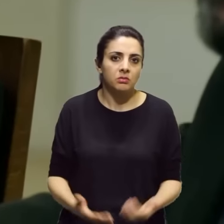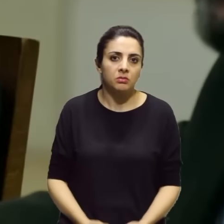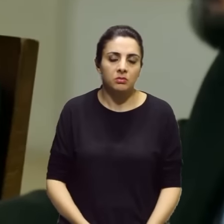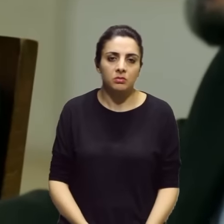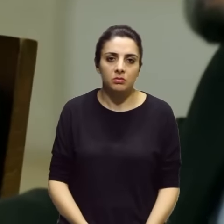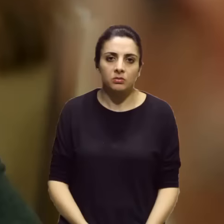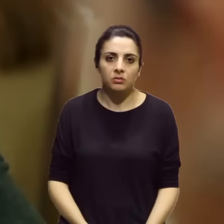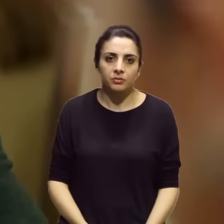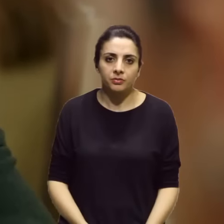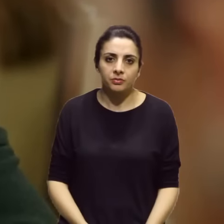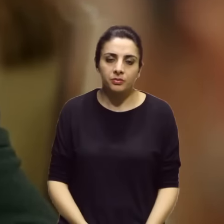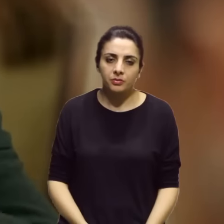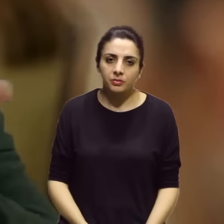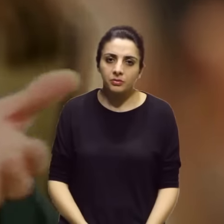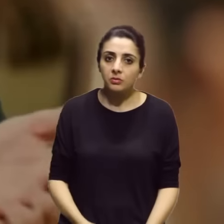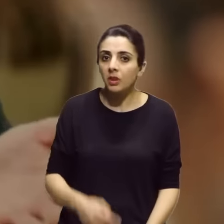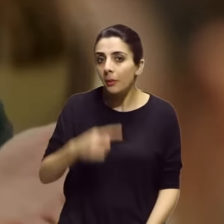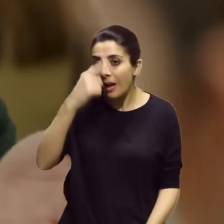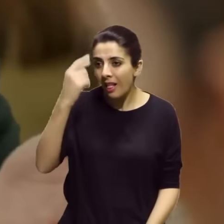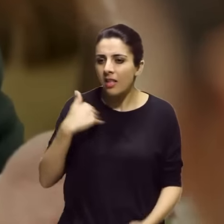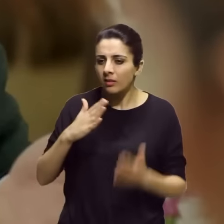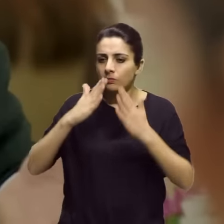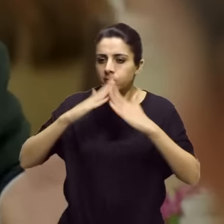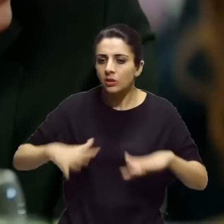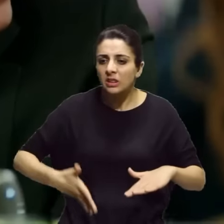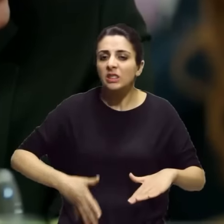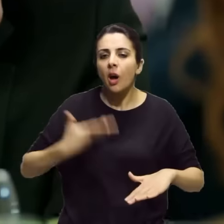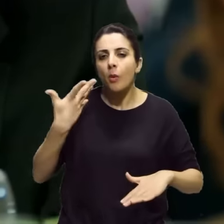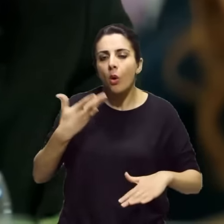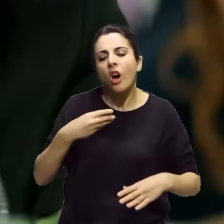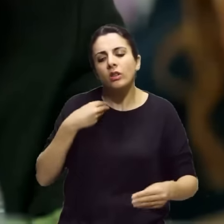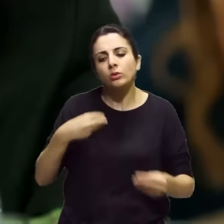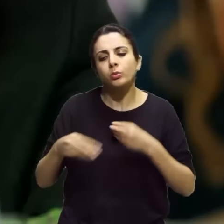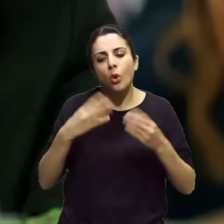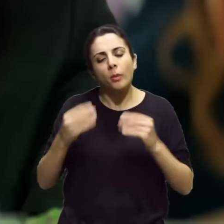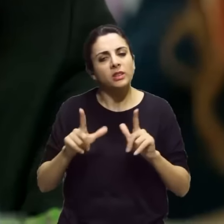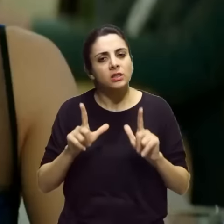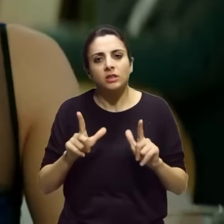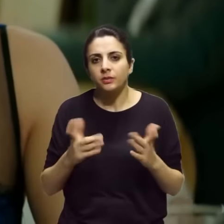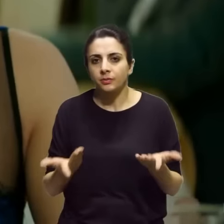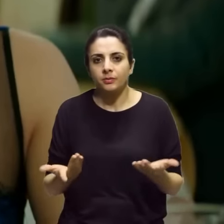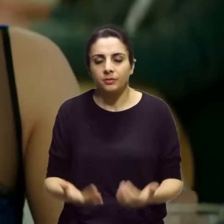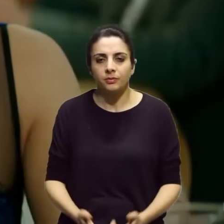Sevinç de Reyhan da şaşkın dinliyor. Belki de yıkılmamak için esnek olmak en doğrusudur.